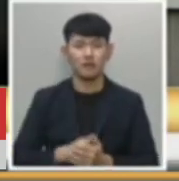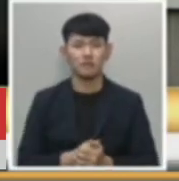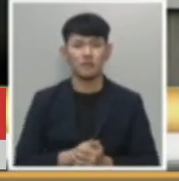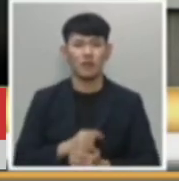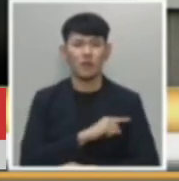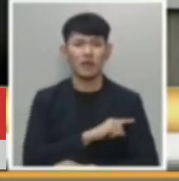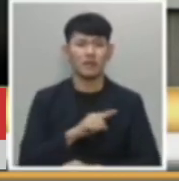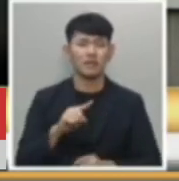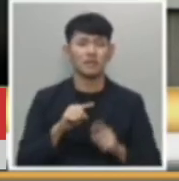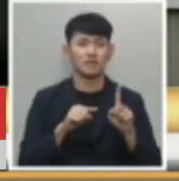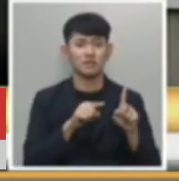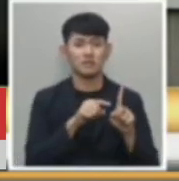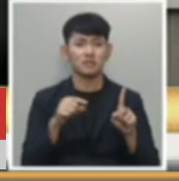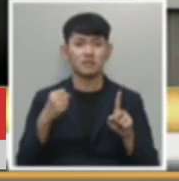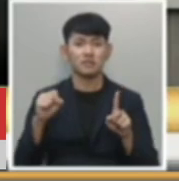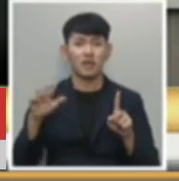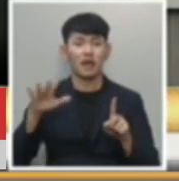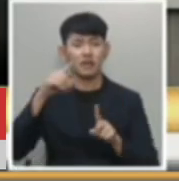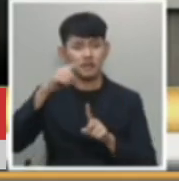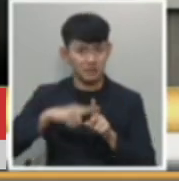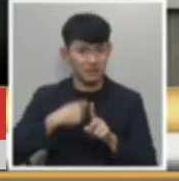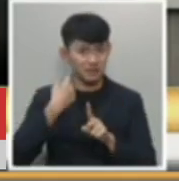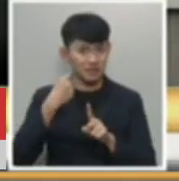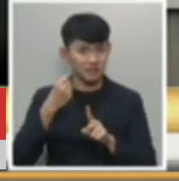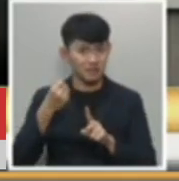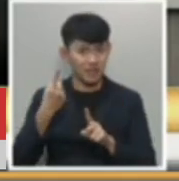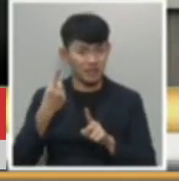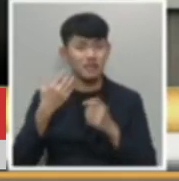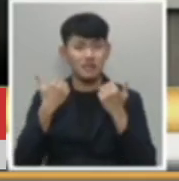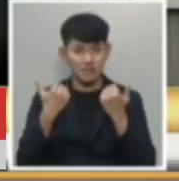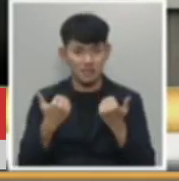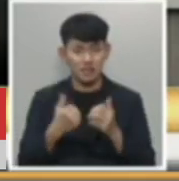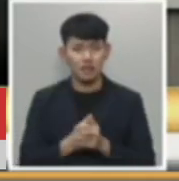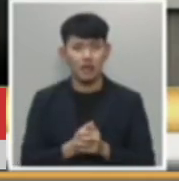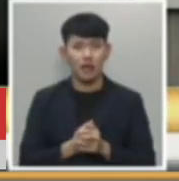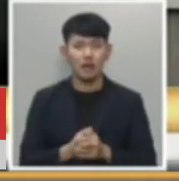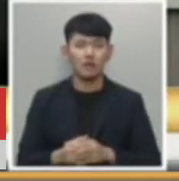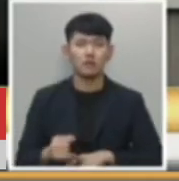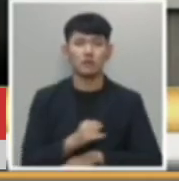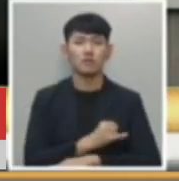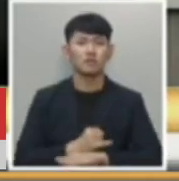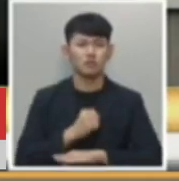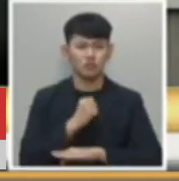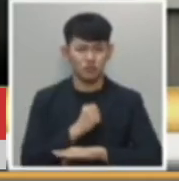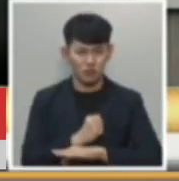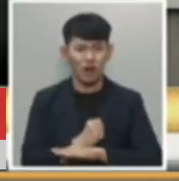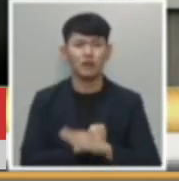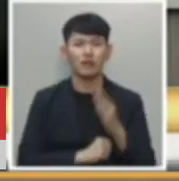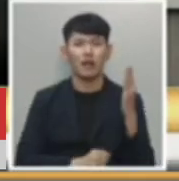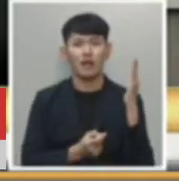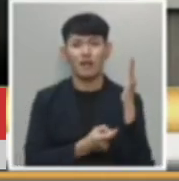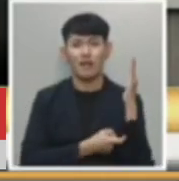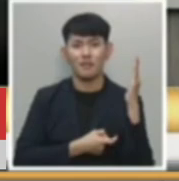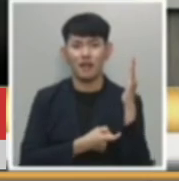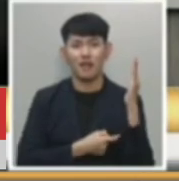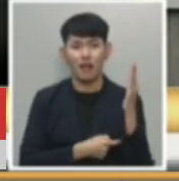วันที่15พฤศจิกายนนี้ชาวสวนยางพาราก็จะได้รับส่วนต่างเ